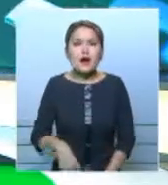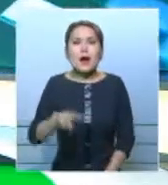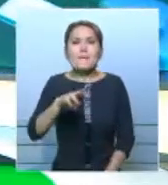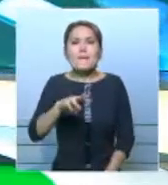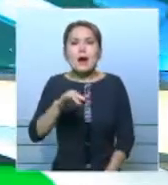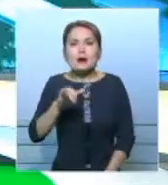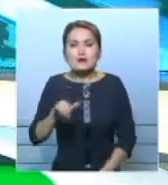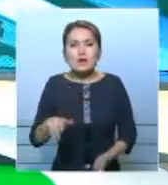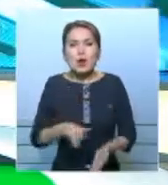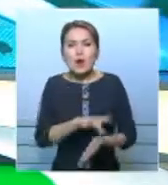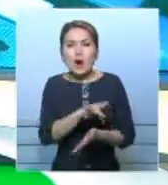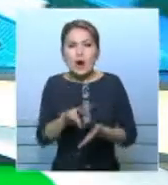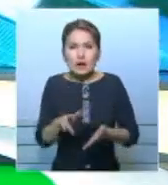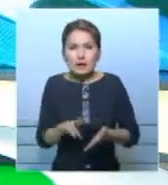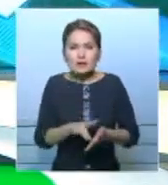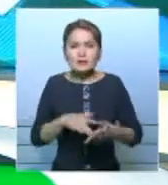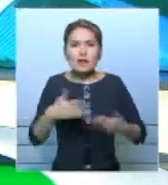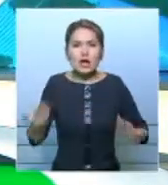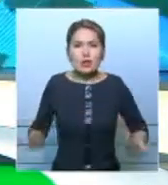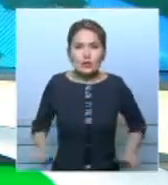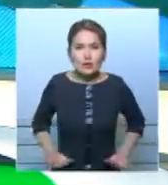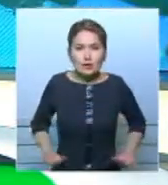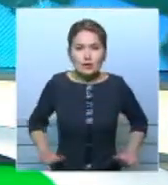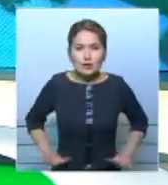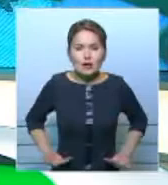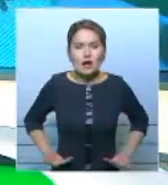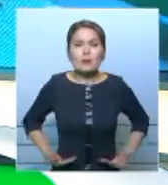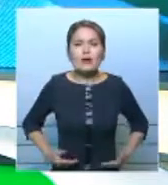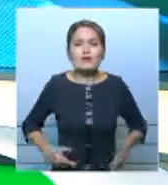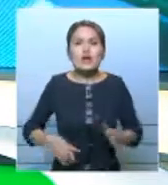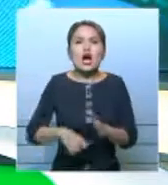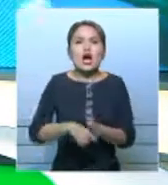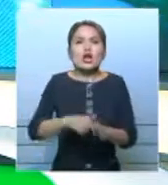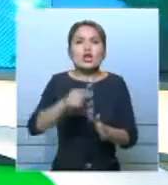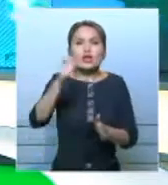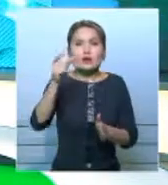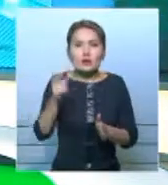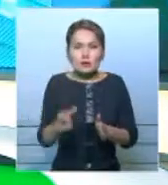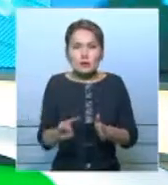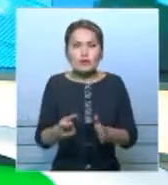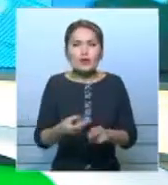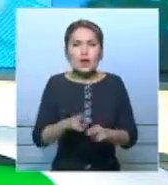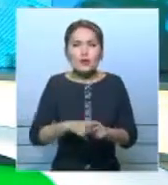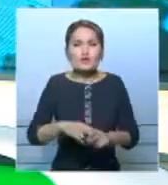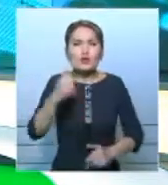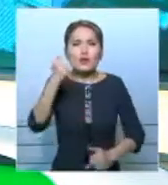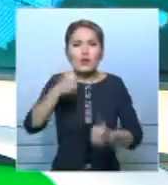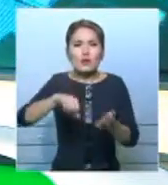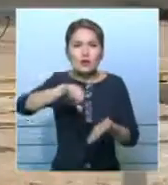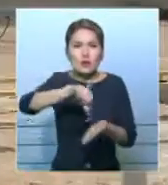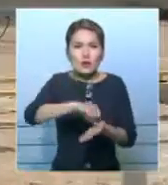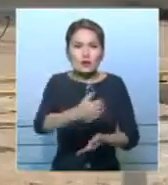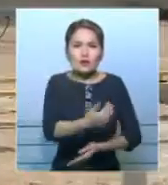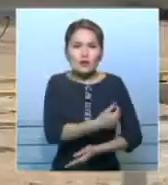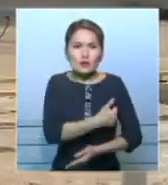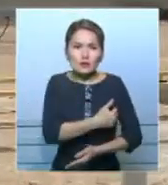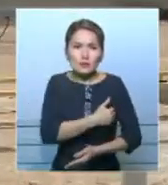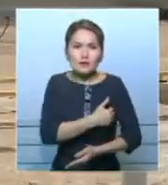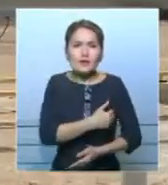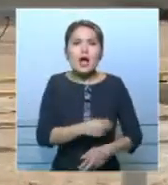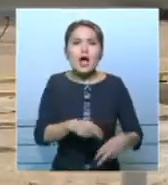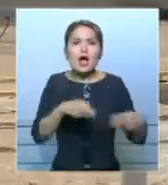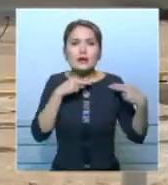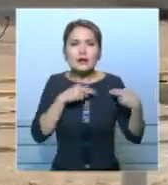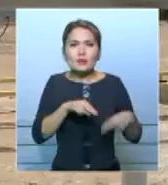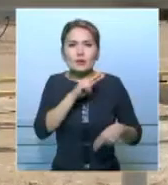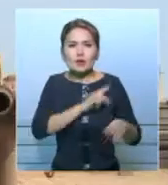Маңғыстаудағы Мұнайлы аудандық мәслихаты депутаттығына кандидат Садуақас Битан ел сенімін ақтаудан асқан мәртебе жоқ екенін айтады. Еңбек